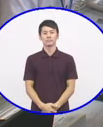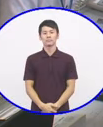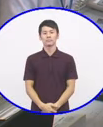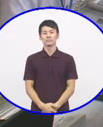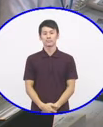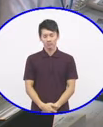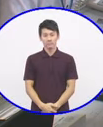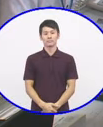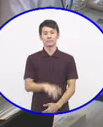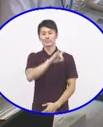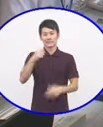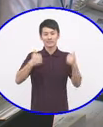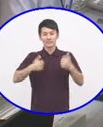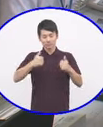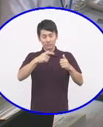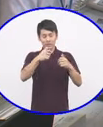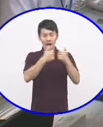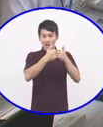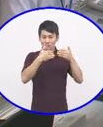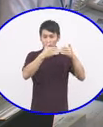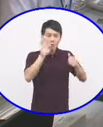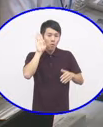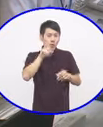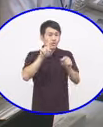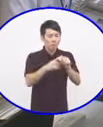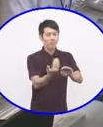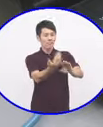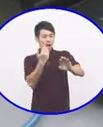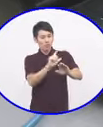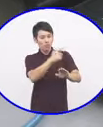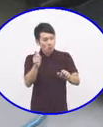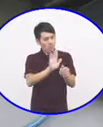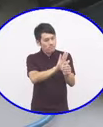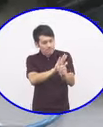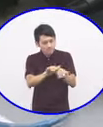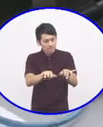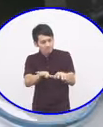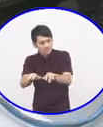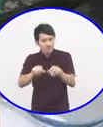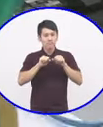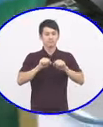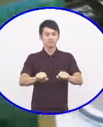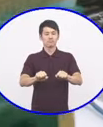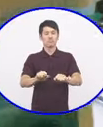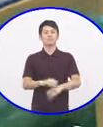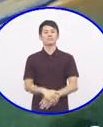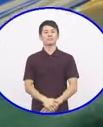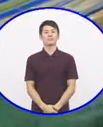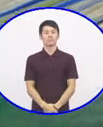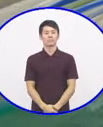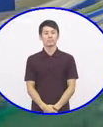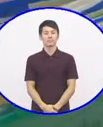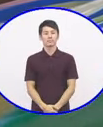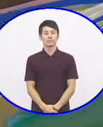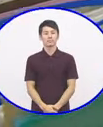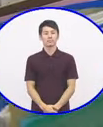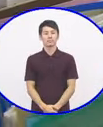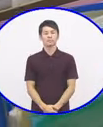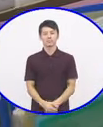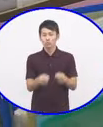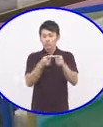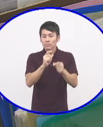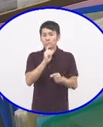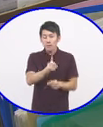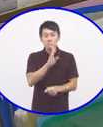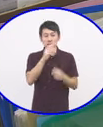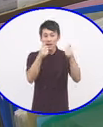司会事務局では議員の議会活動がスムーズに行われるようにいろいろなお手伝いをしています。具体